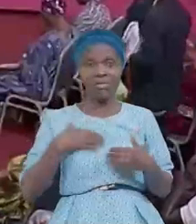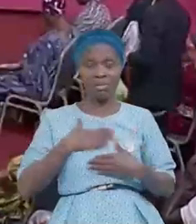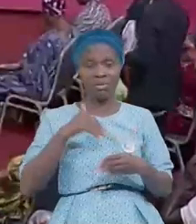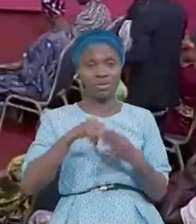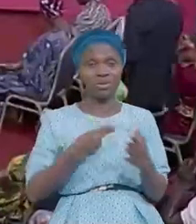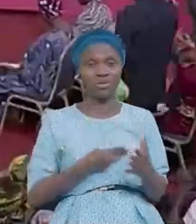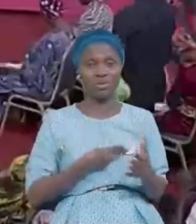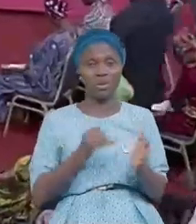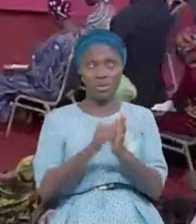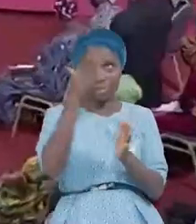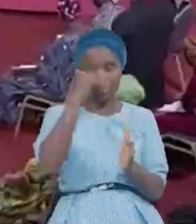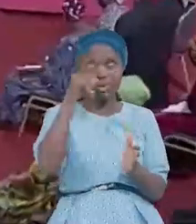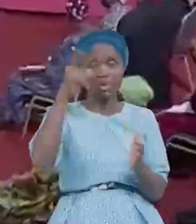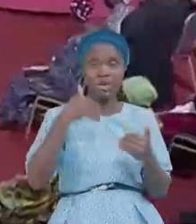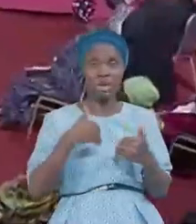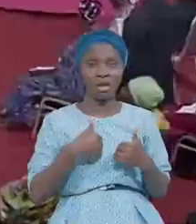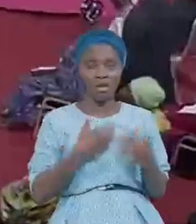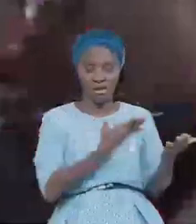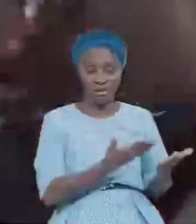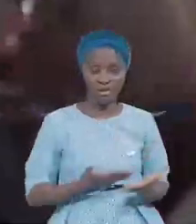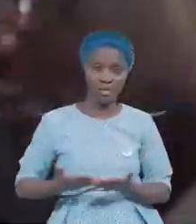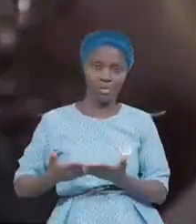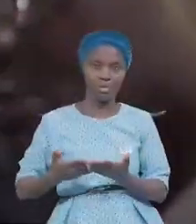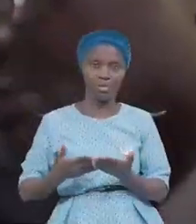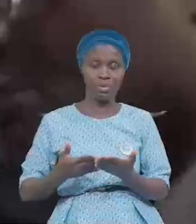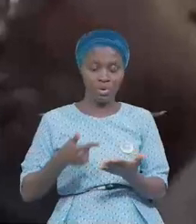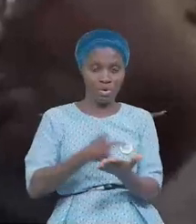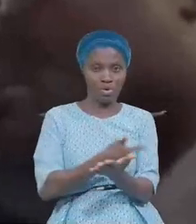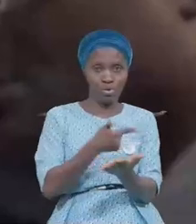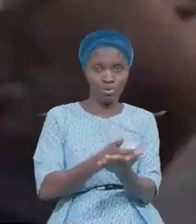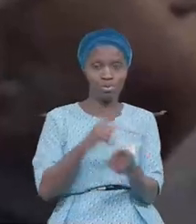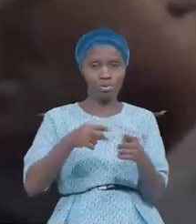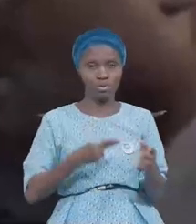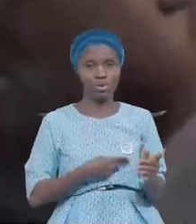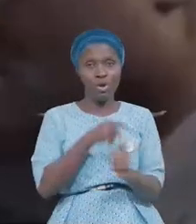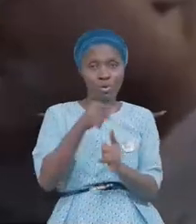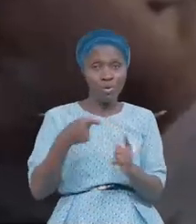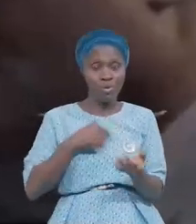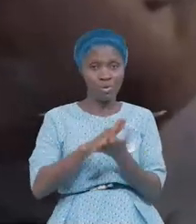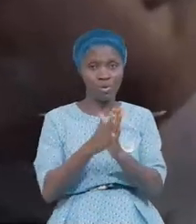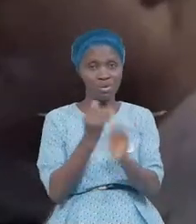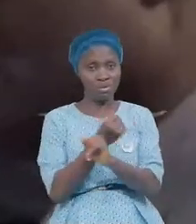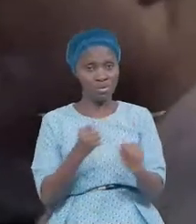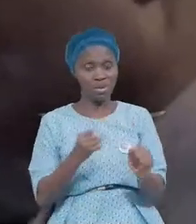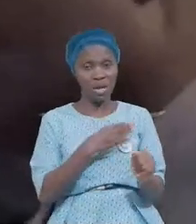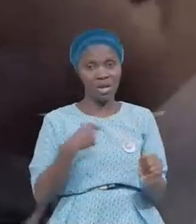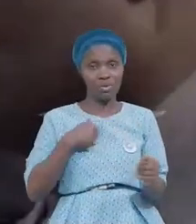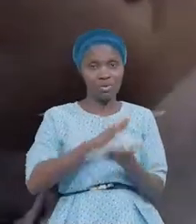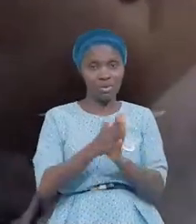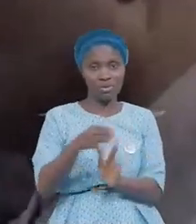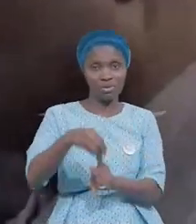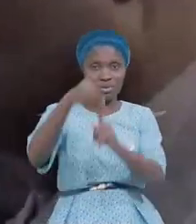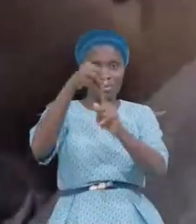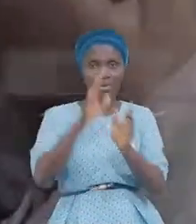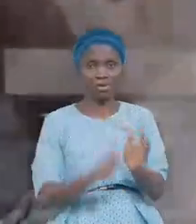plaisir. Il a pris plaisir en nous. Après, nous avons envoyé l'évangile et nous l'avons reçu. Quand nous sommes sauvés, nous sommes devenus des enfants particuliers de